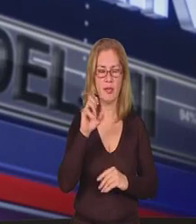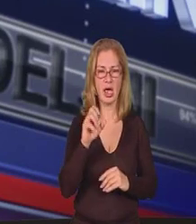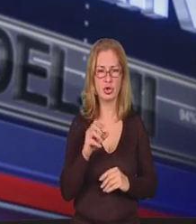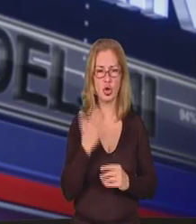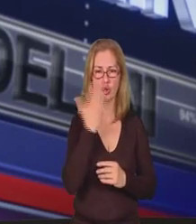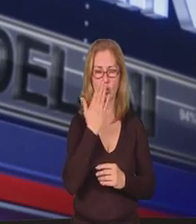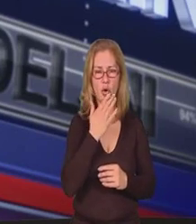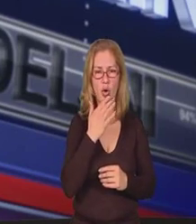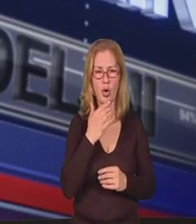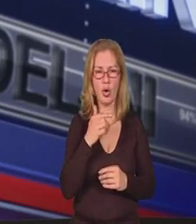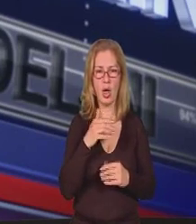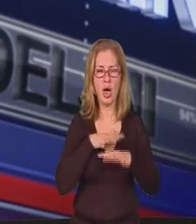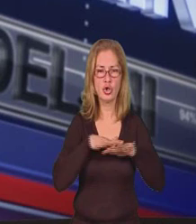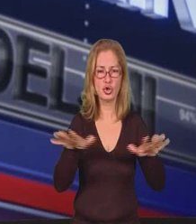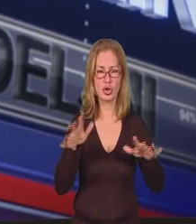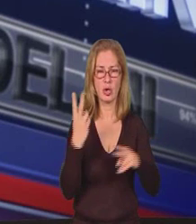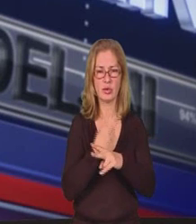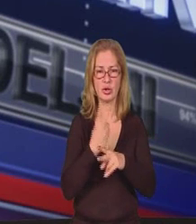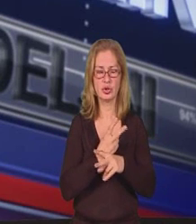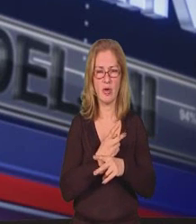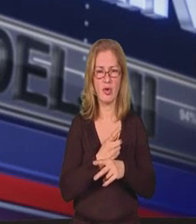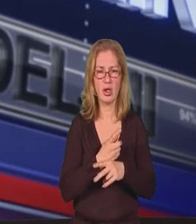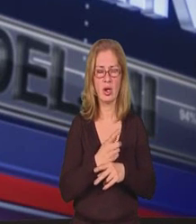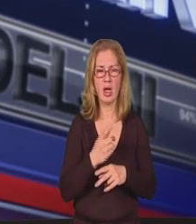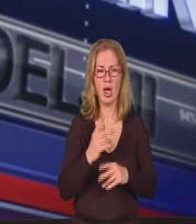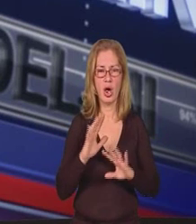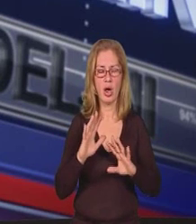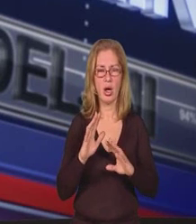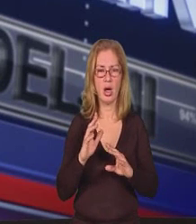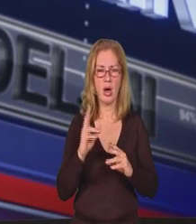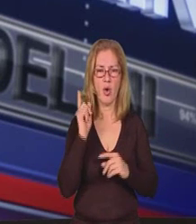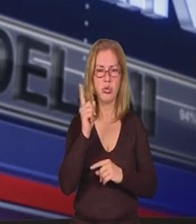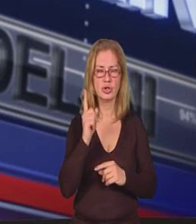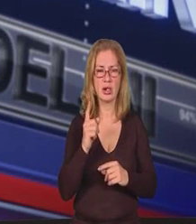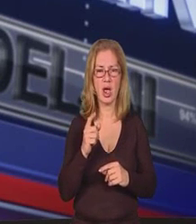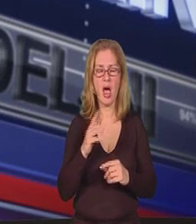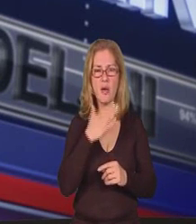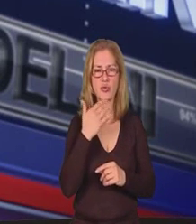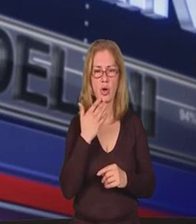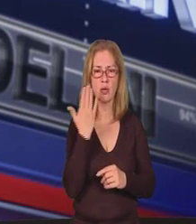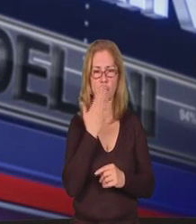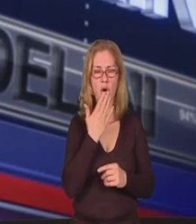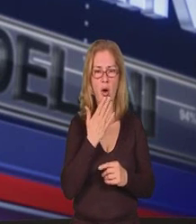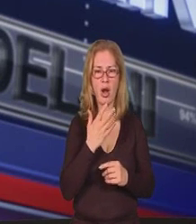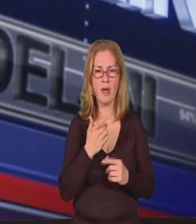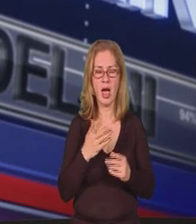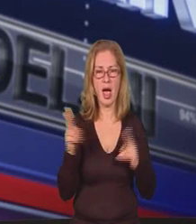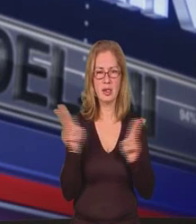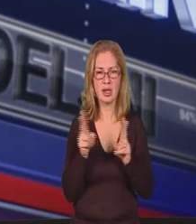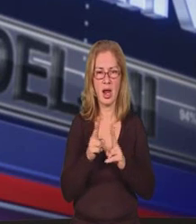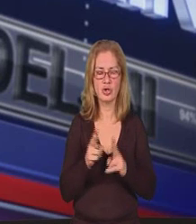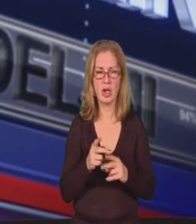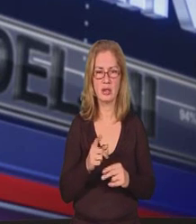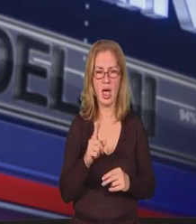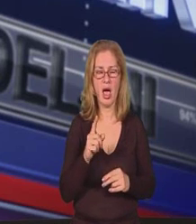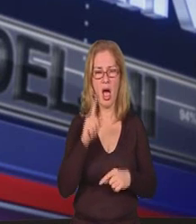Više od 500 škola širom zemlje stupilo je u četvrtak u štrajk upozorenja, zbog čega su u mnogim školama časovi skraćeni ili pak nije održan